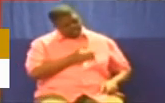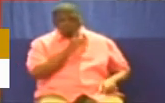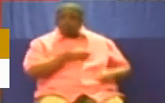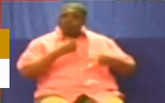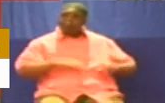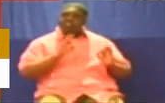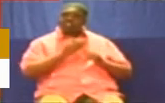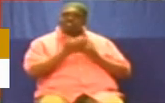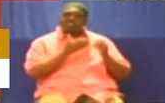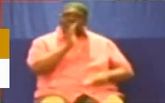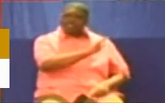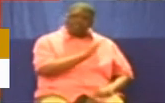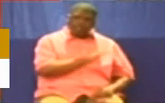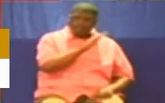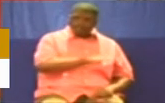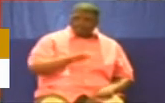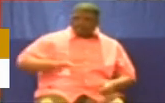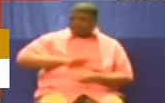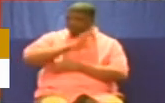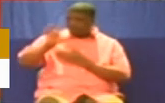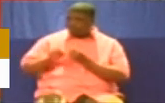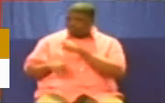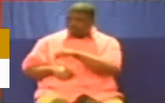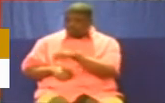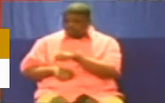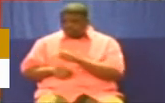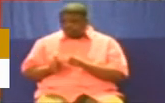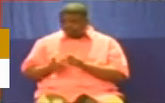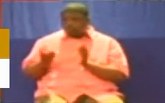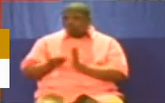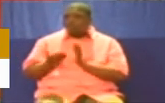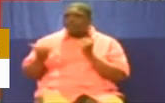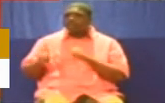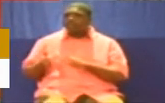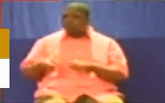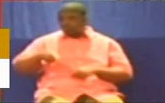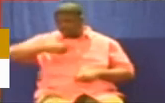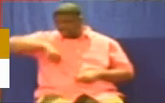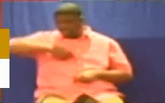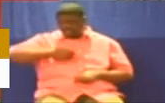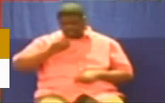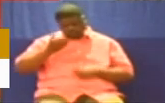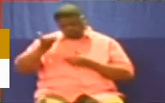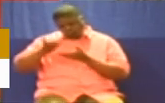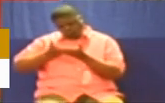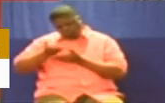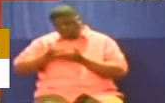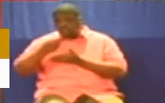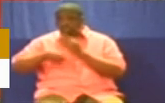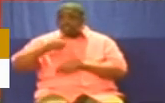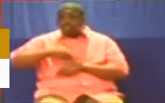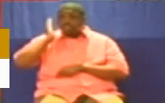katika nchi yake. Hasa katika mazingira yote haya, Mheshimiwa Spika, tulikuwa tunaomba bado kwamba sisi kwa sababu tunashauriana mbele ndani ya